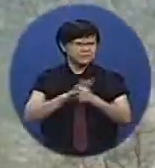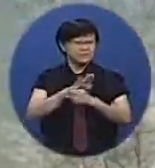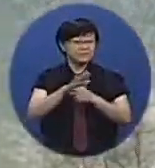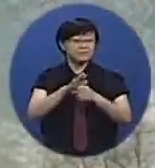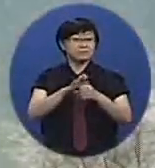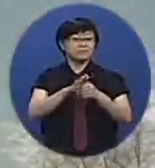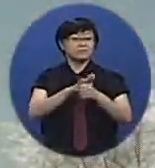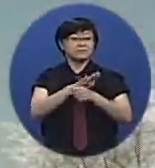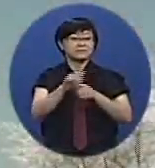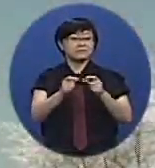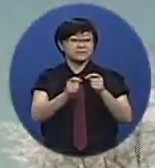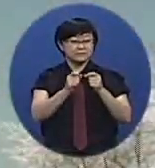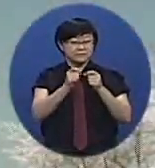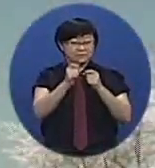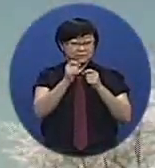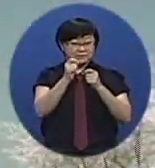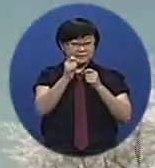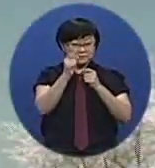사랑은